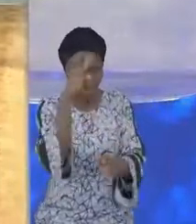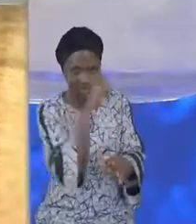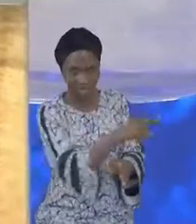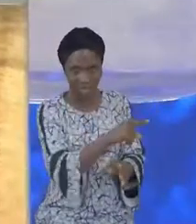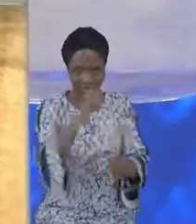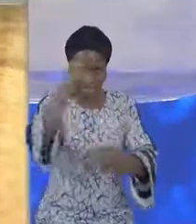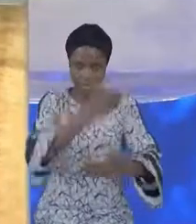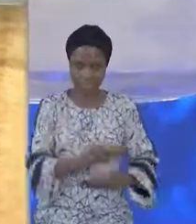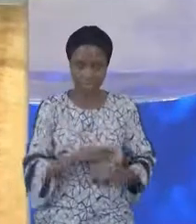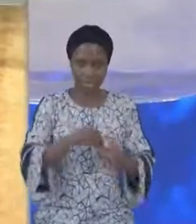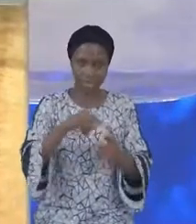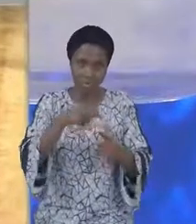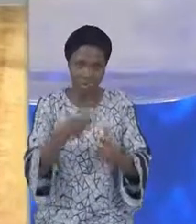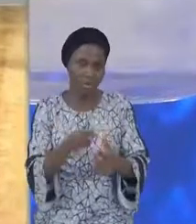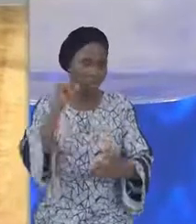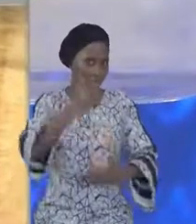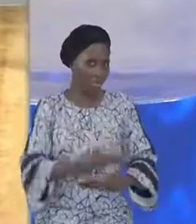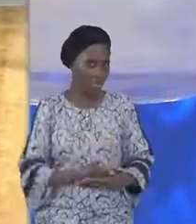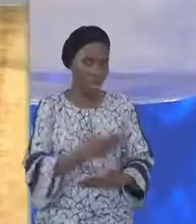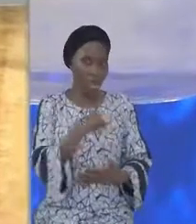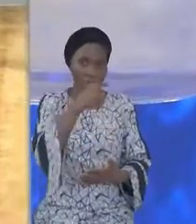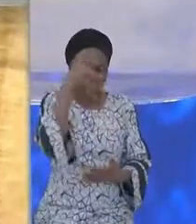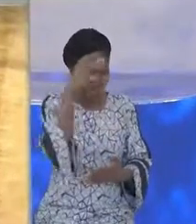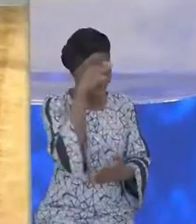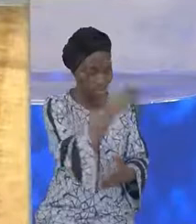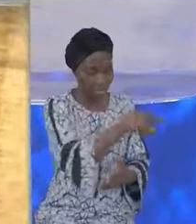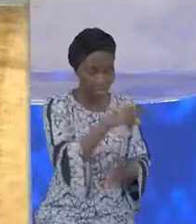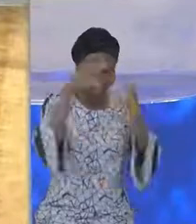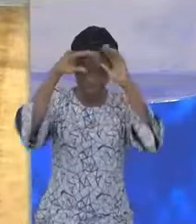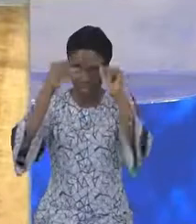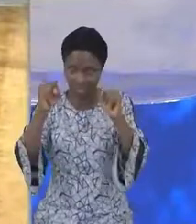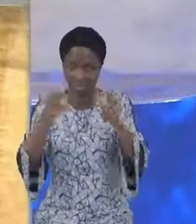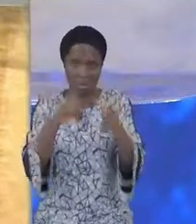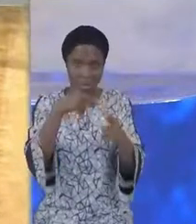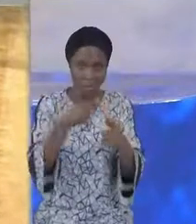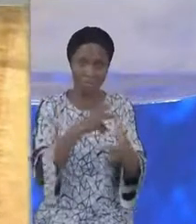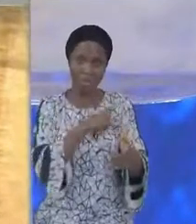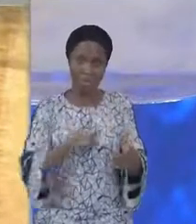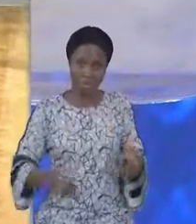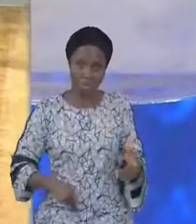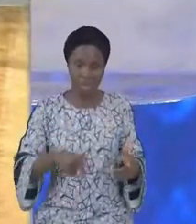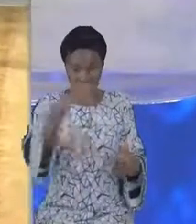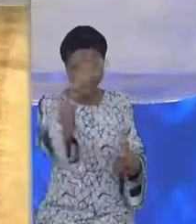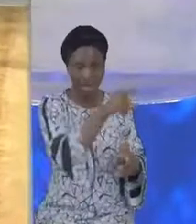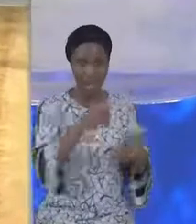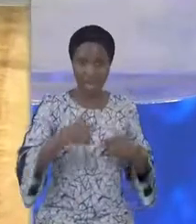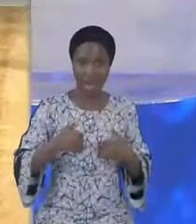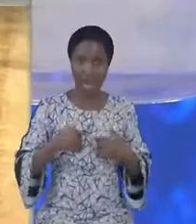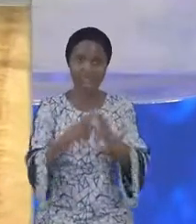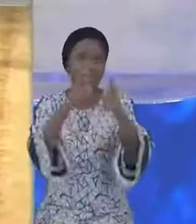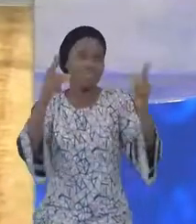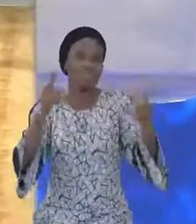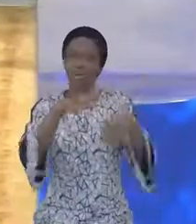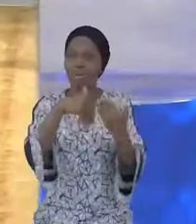Et parce qu'il est président, parce qu'il est roi, il dispose